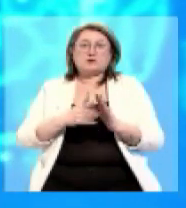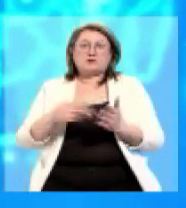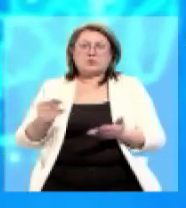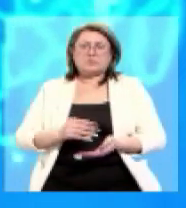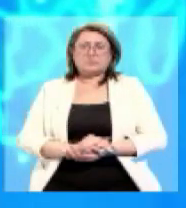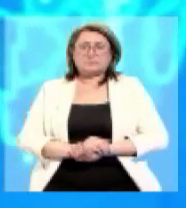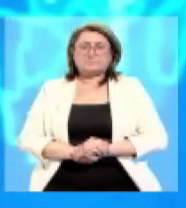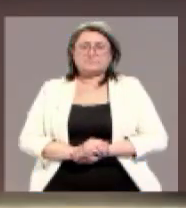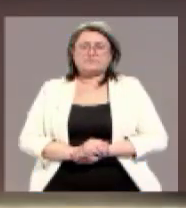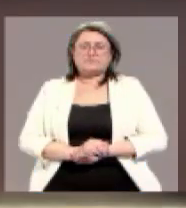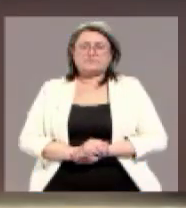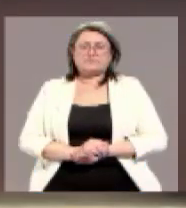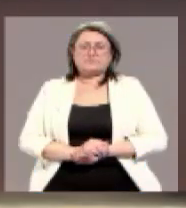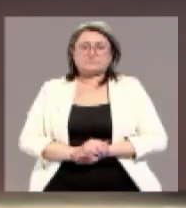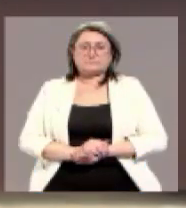талқылады.